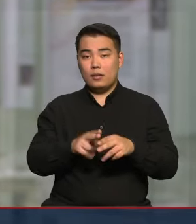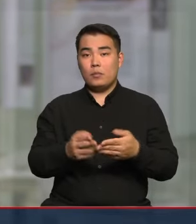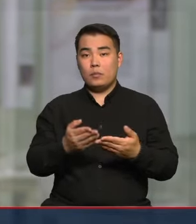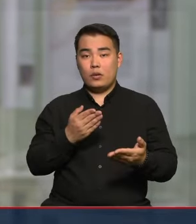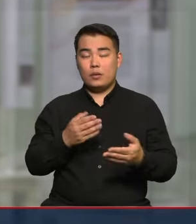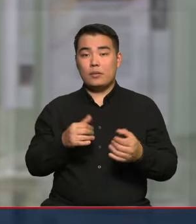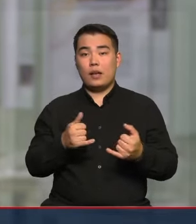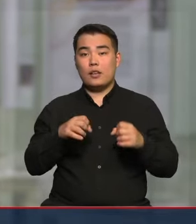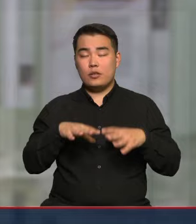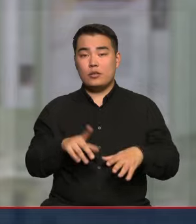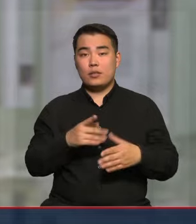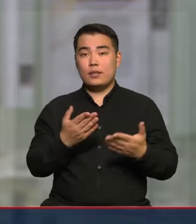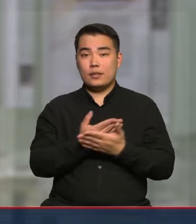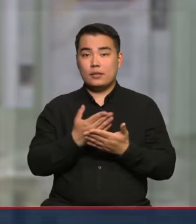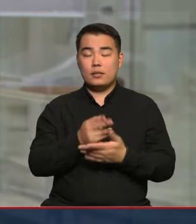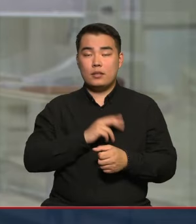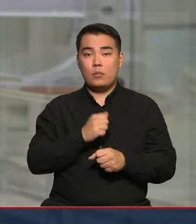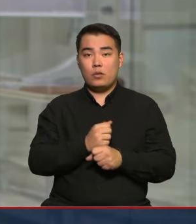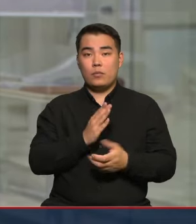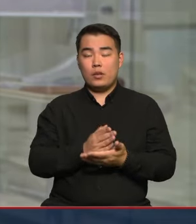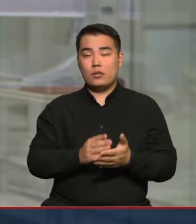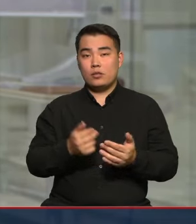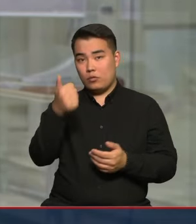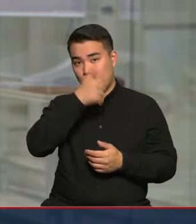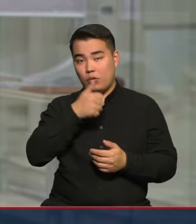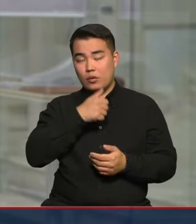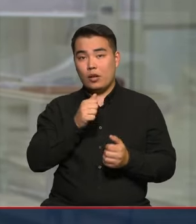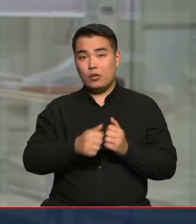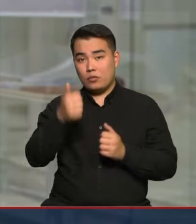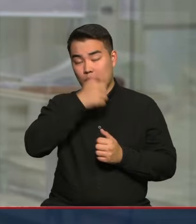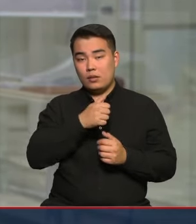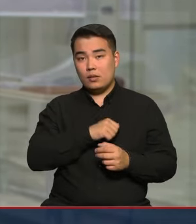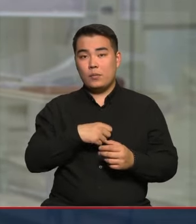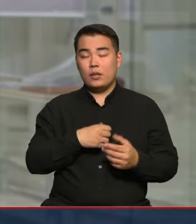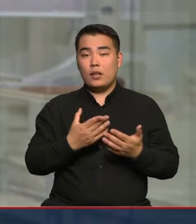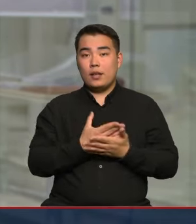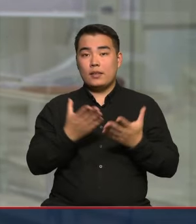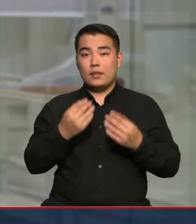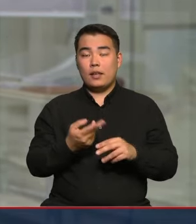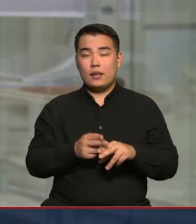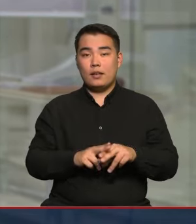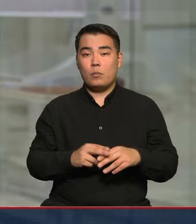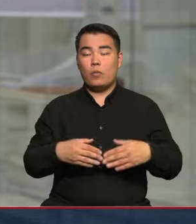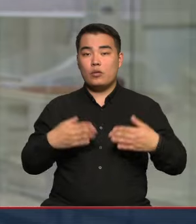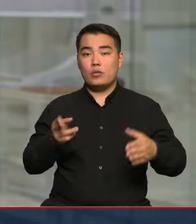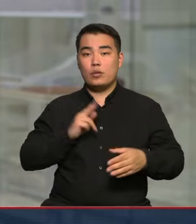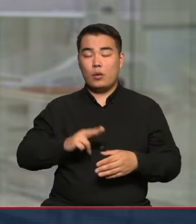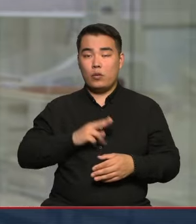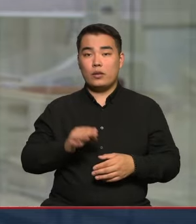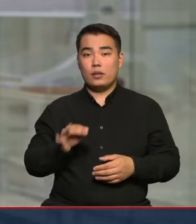үшін ақпараттық түсіндіру жұмыстарын жүргіземіз. Жылда осы рухани келісім күніне қарай үлкен осындай іс-шаралар